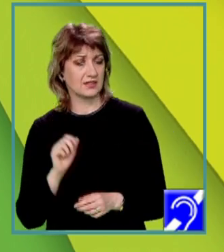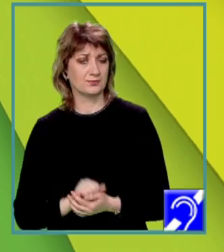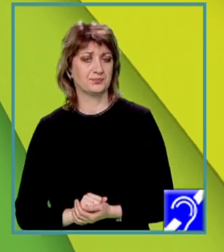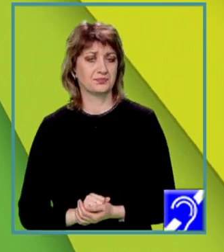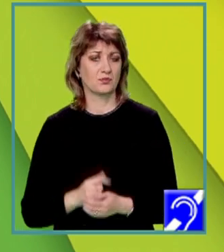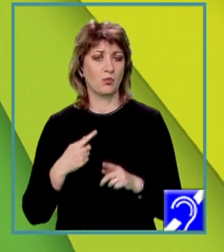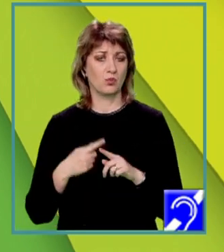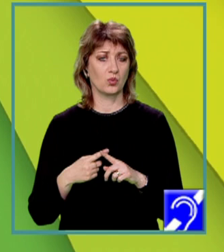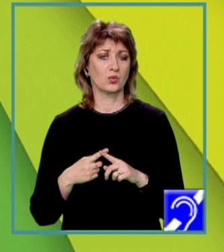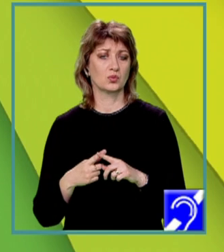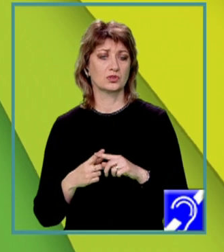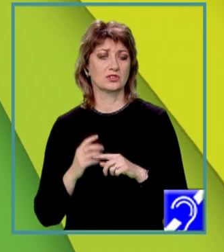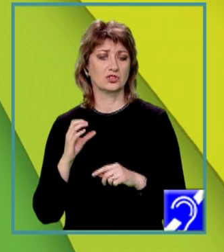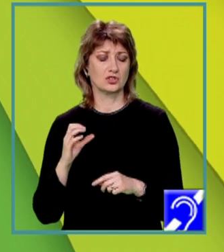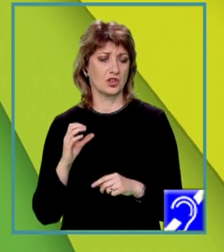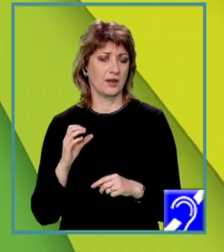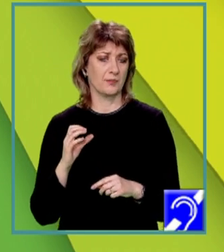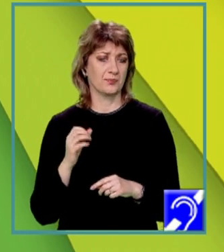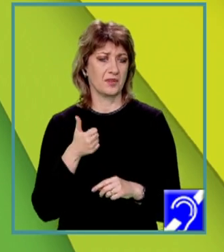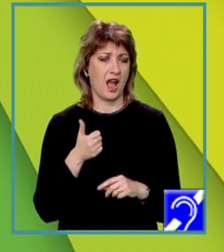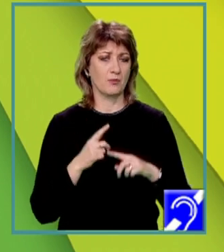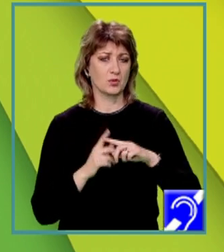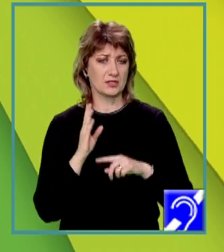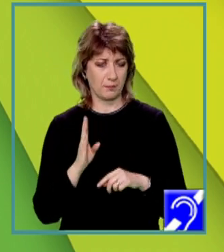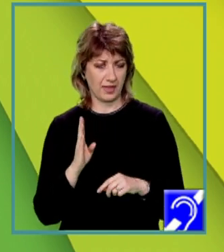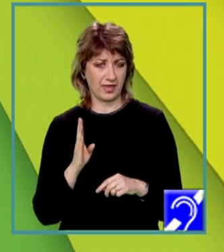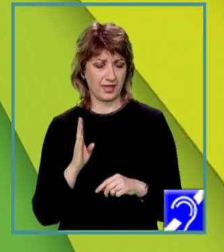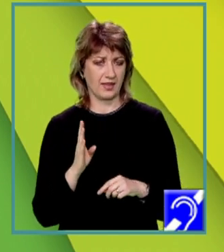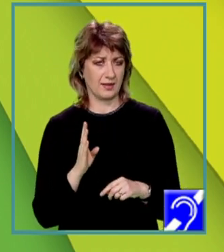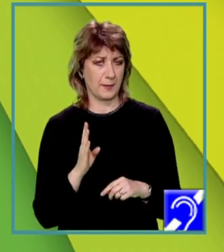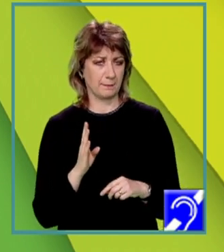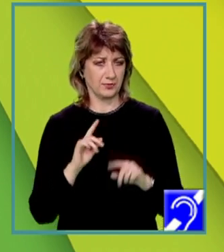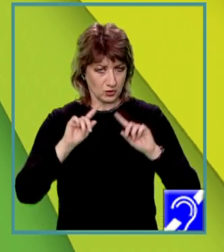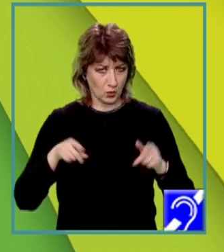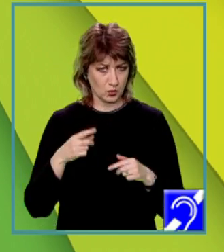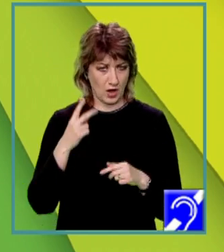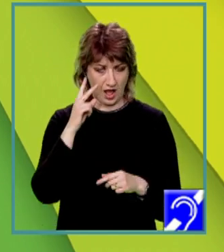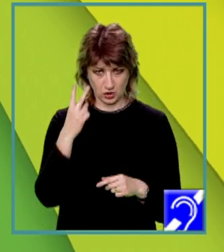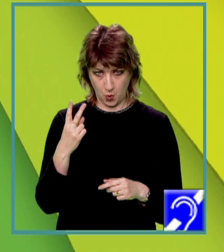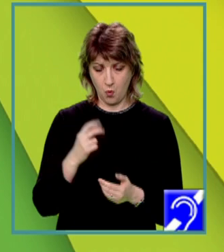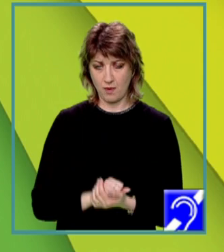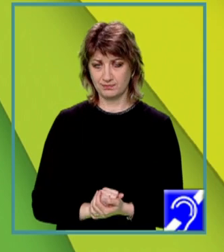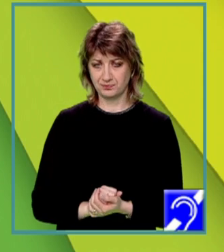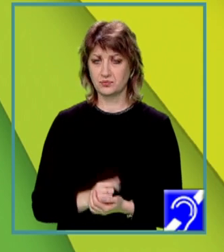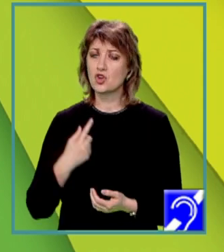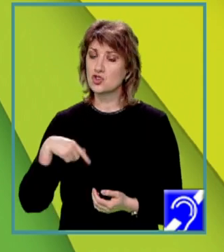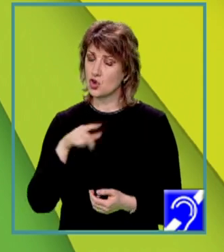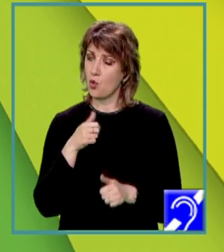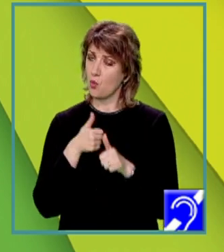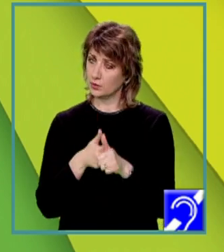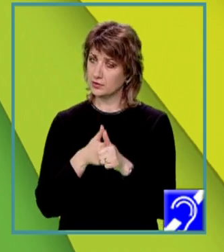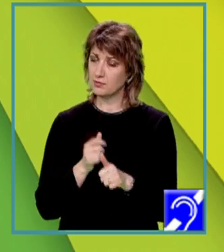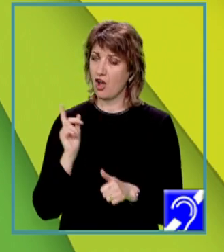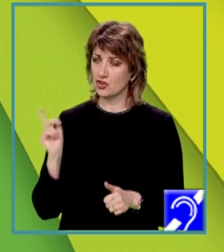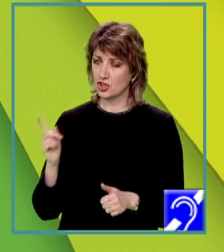este egal cu a plus b totul la puterea a doua și noi îl urmărim pe acest